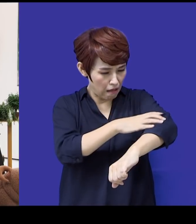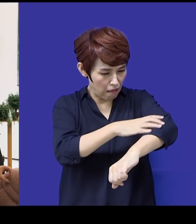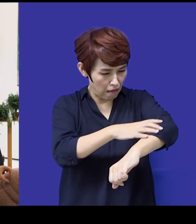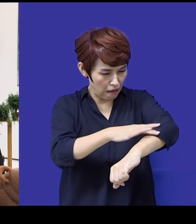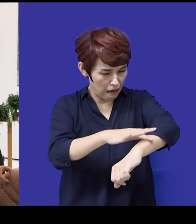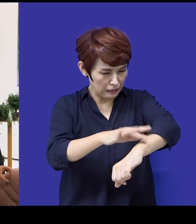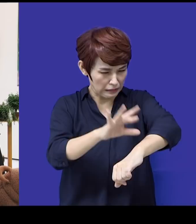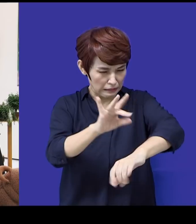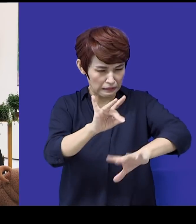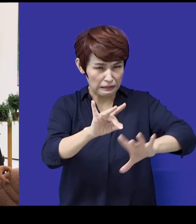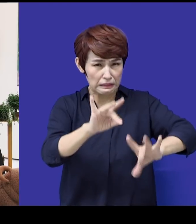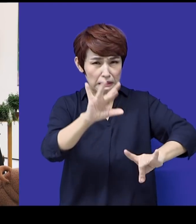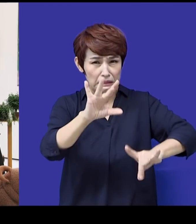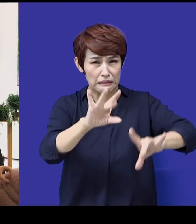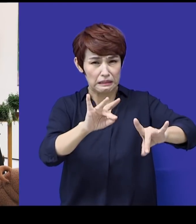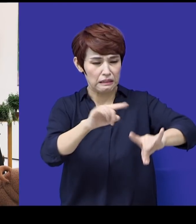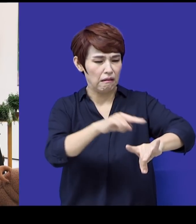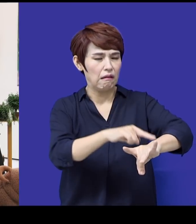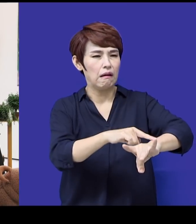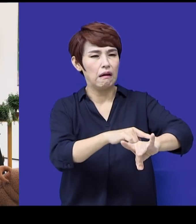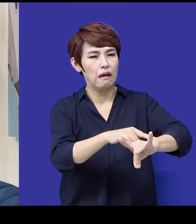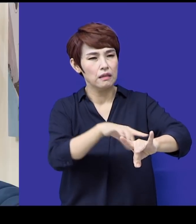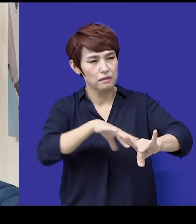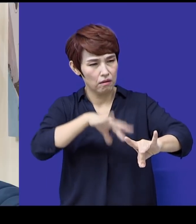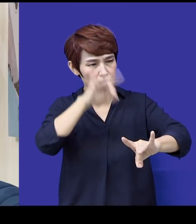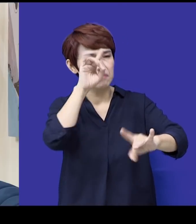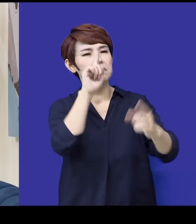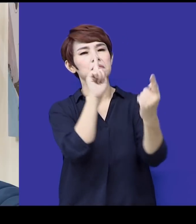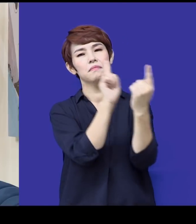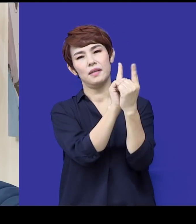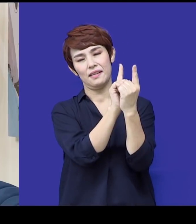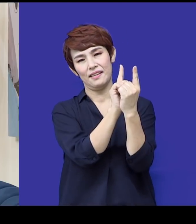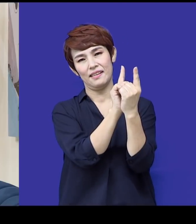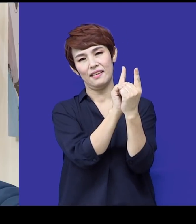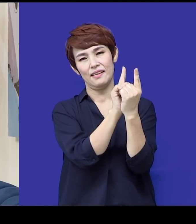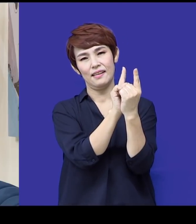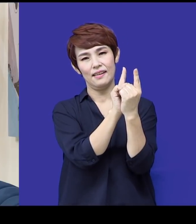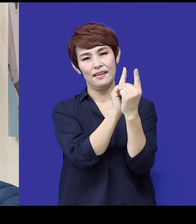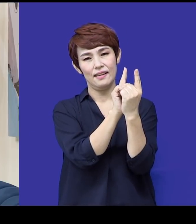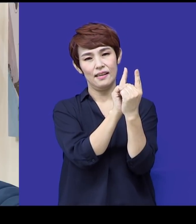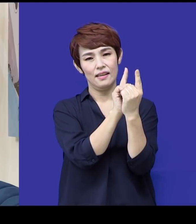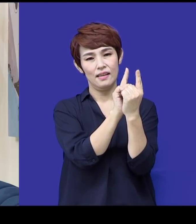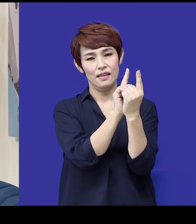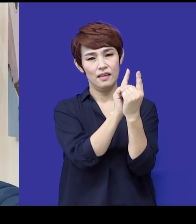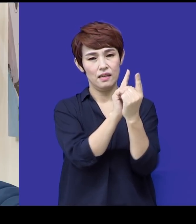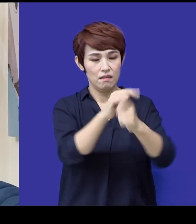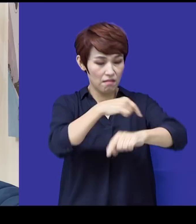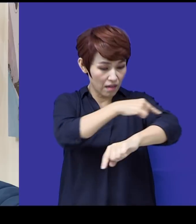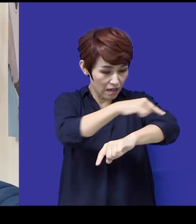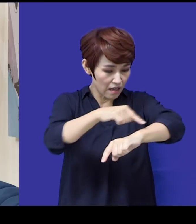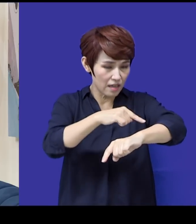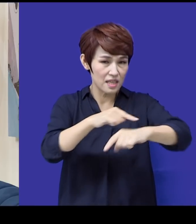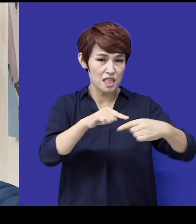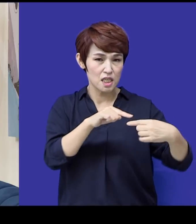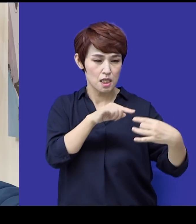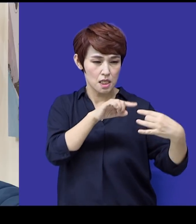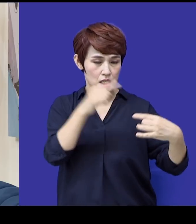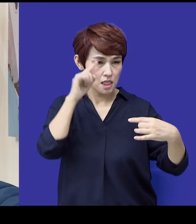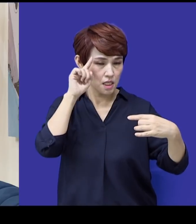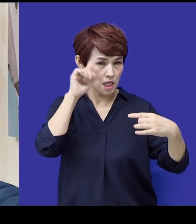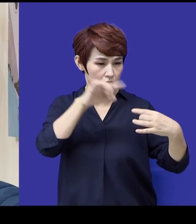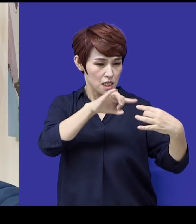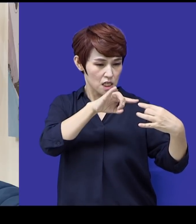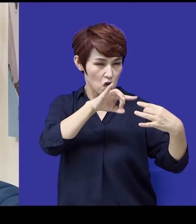났던 환자예요. 예. 근데 이게 그 신경을 부었는지 어떻는지는 이제